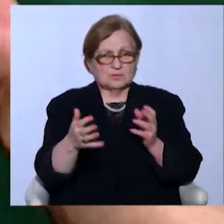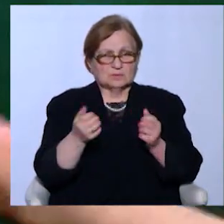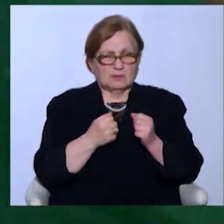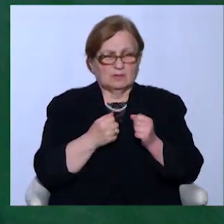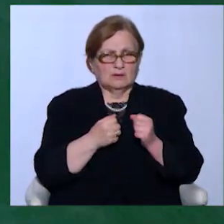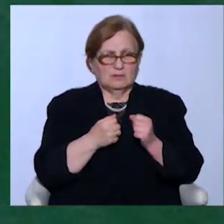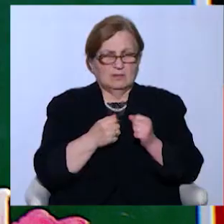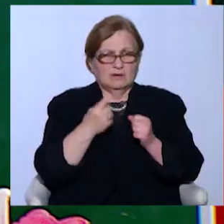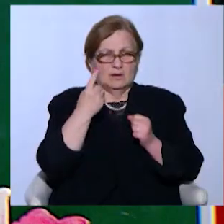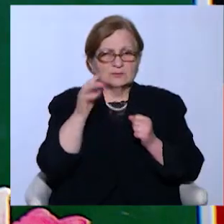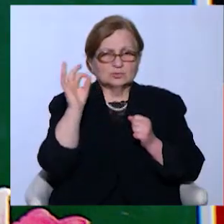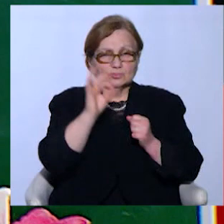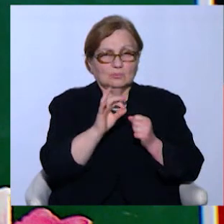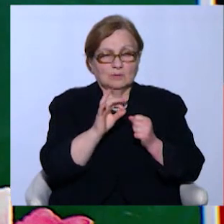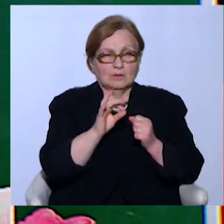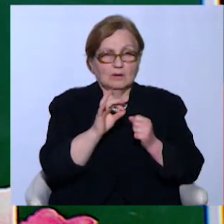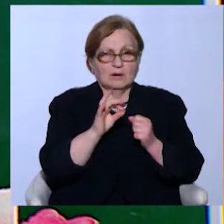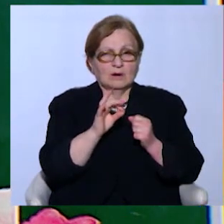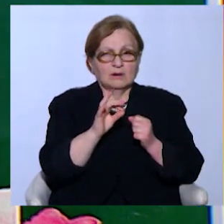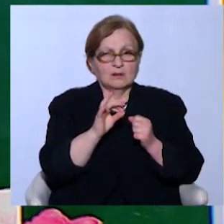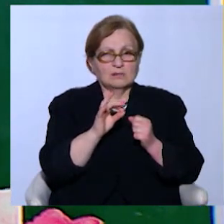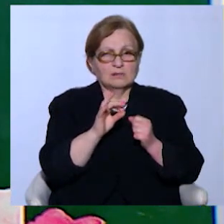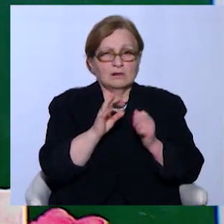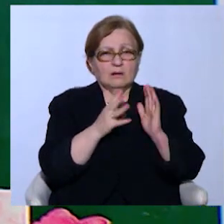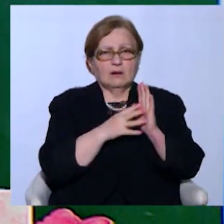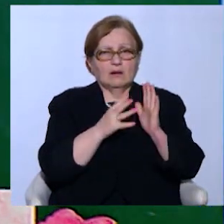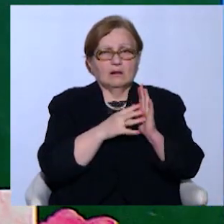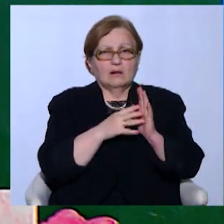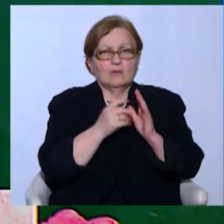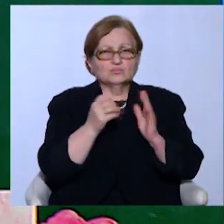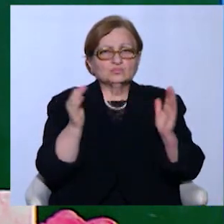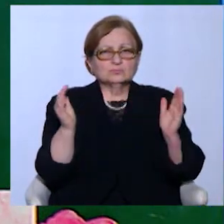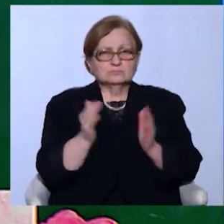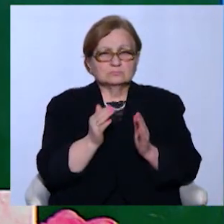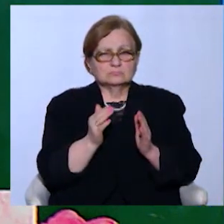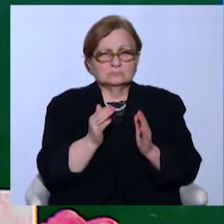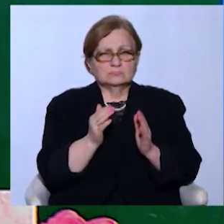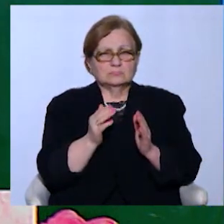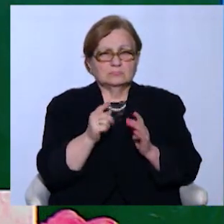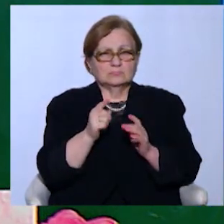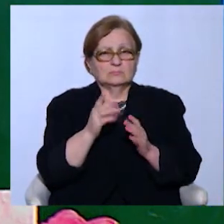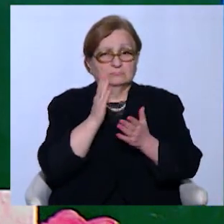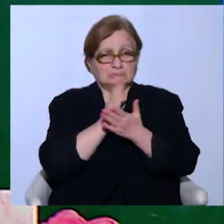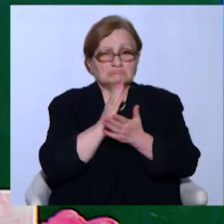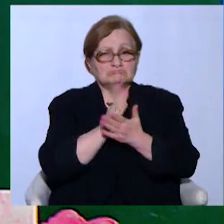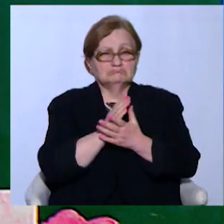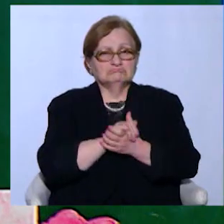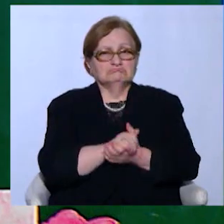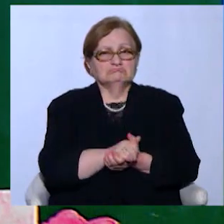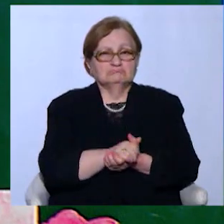10-ის შემთხვევაში 1 ნული უნდა მივუწეროთ. ხო, 9-ზე რომ ვამრავლებ, უფრო ნაკლები უნდა მივიღო და არის უფრო